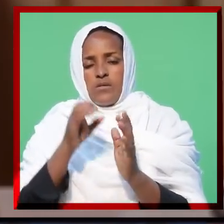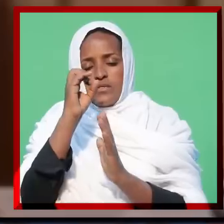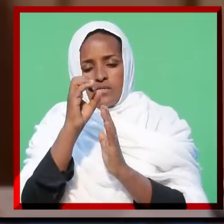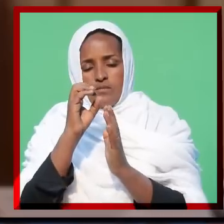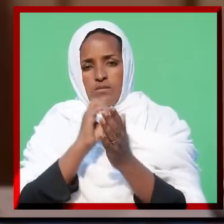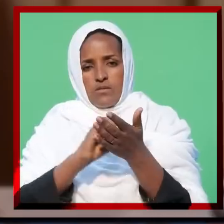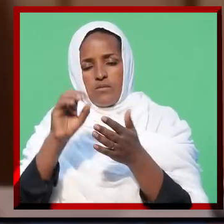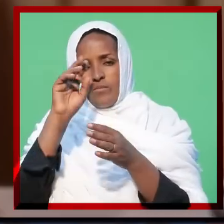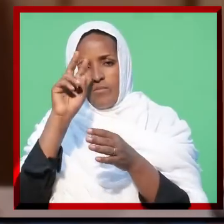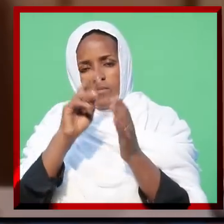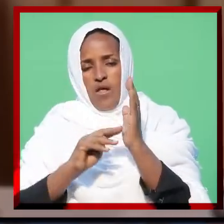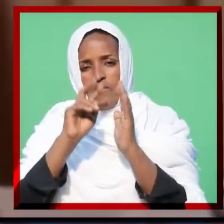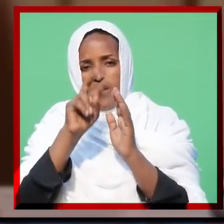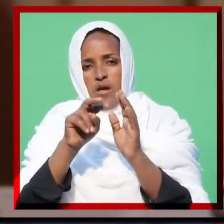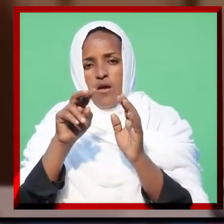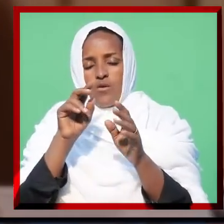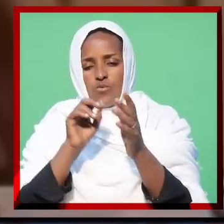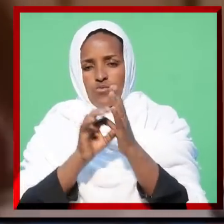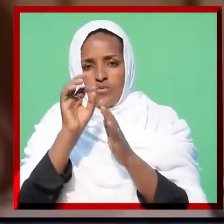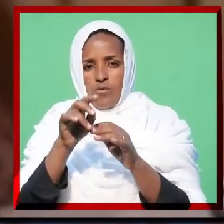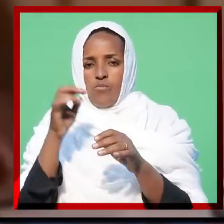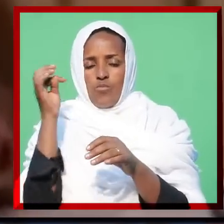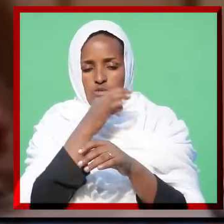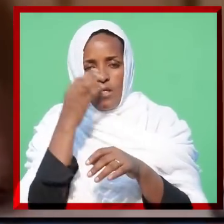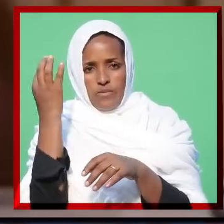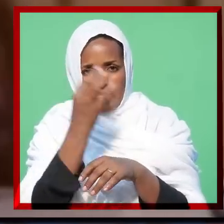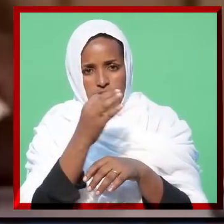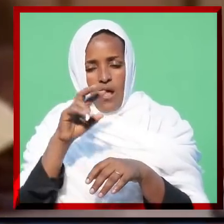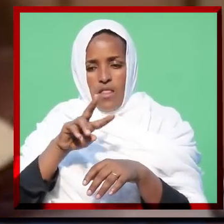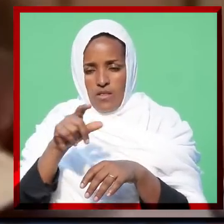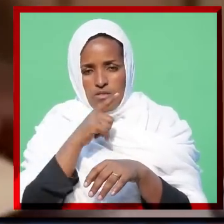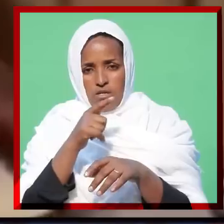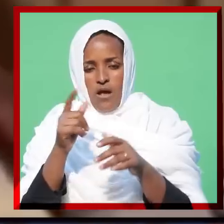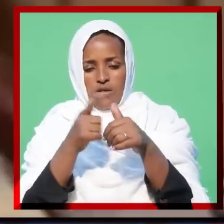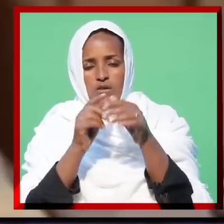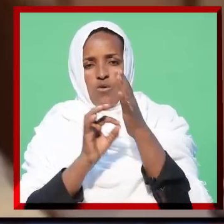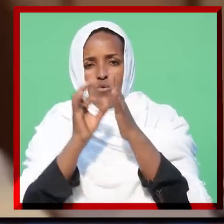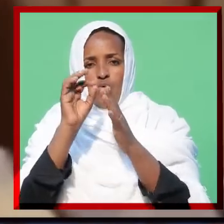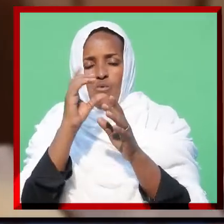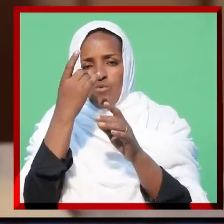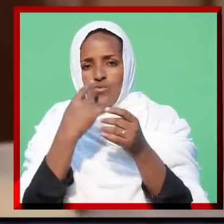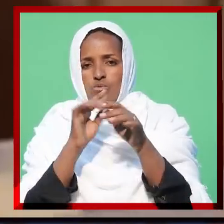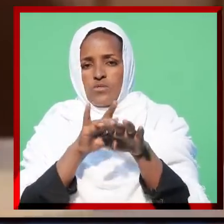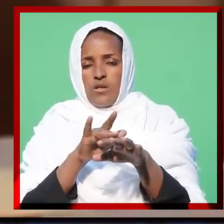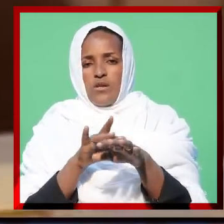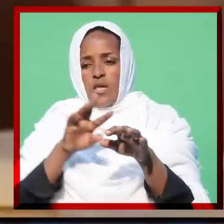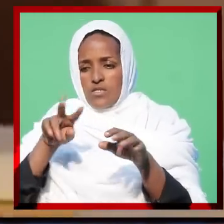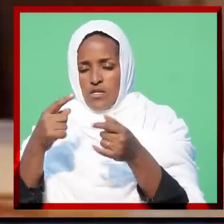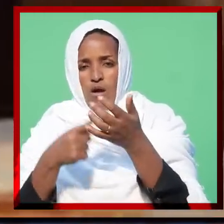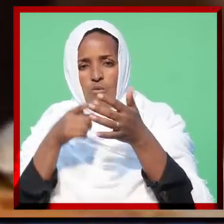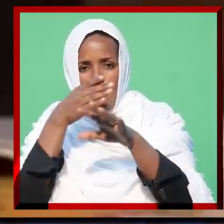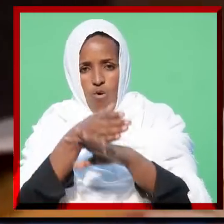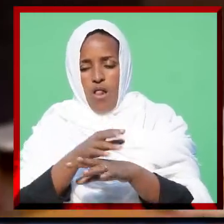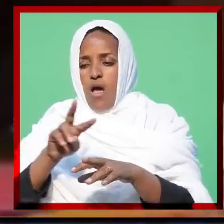ዘጸአት ምዕራፍ 20 ከቁጥር 15 ላይ አትስረቅ በሐሰትም አትመስክር ይላል። አንደኛ ቆሮንቶስ ላይ የሰረቀ ከእንግዲህ ወዲህ ምን